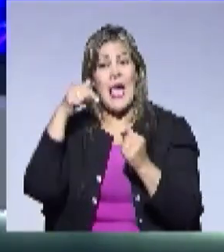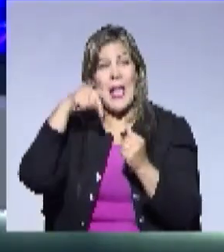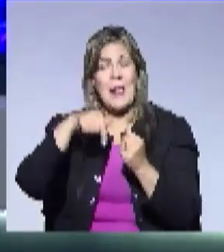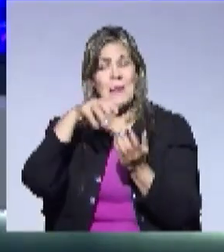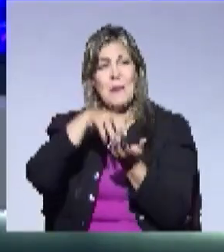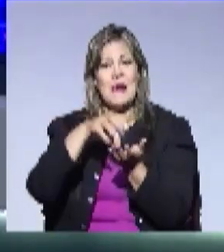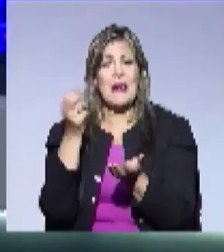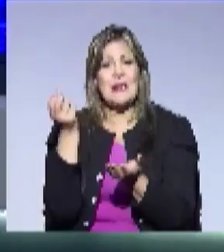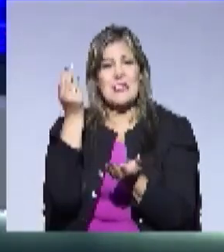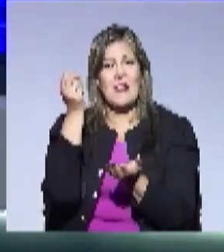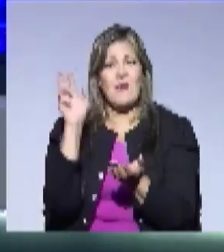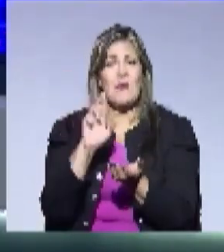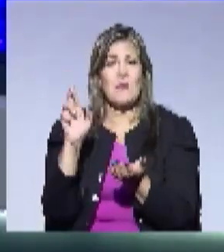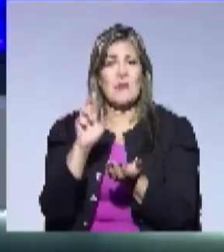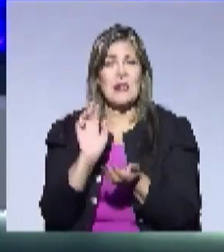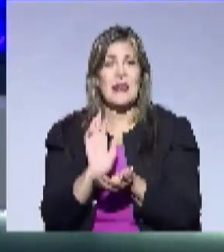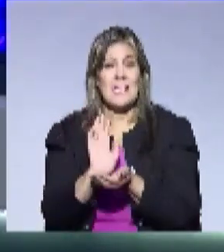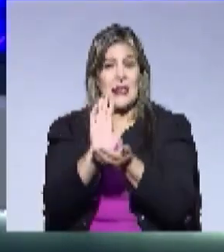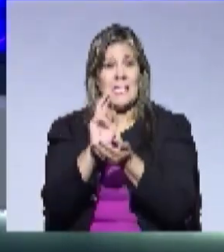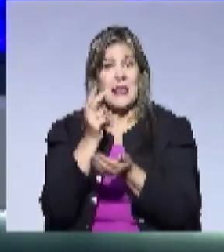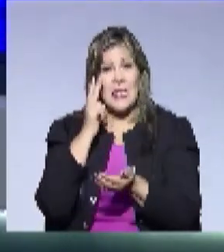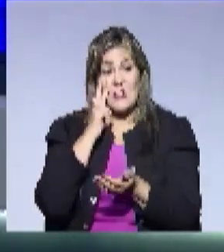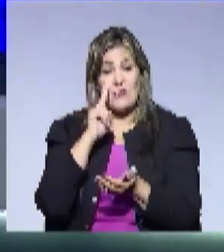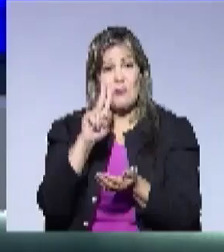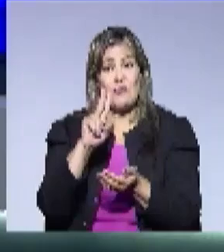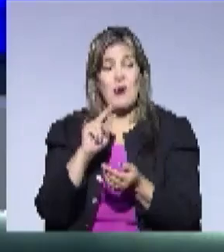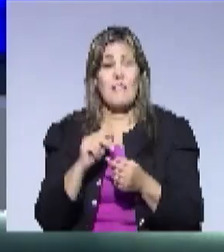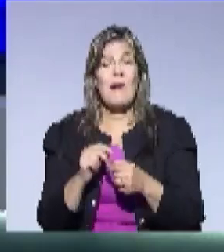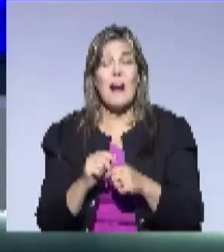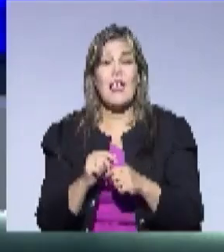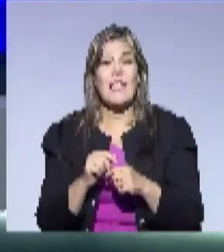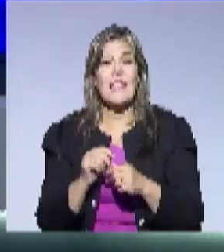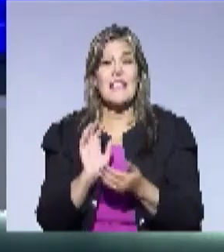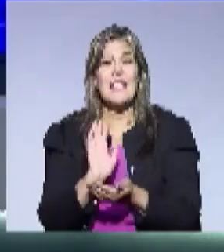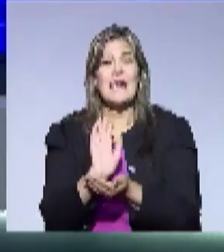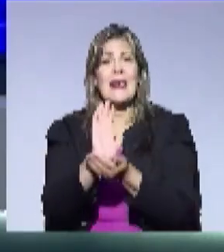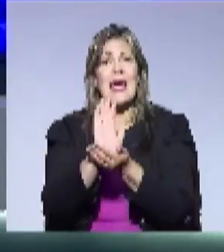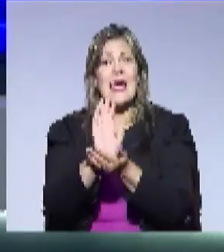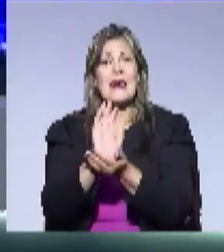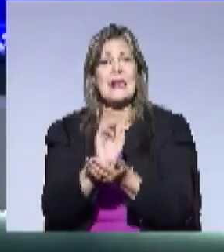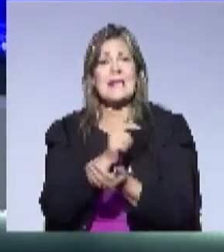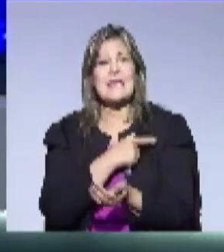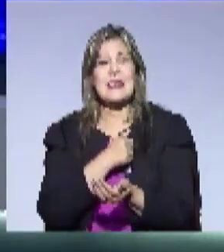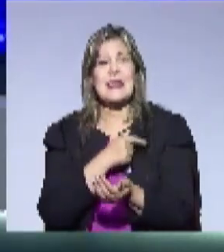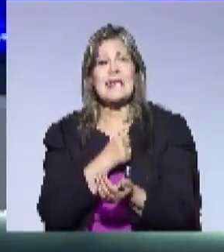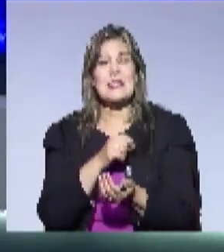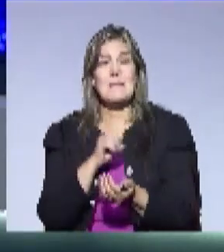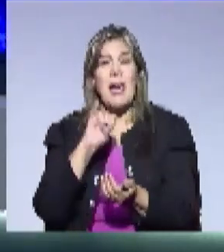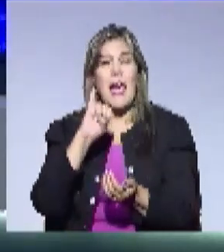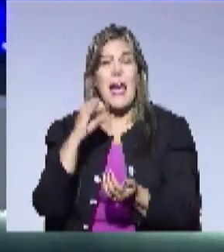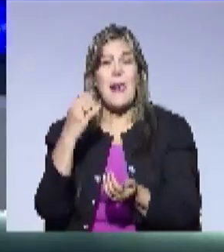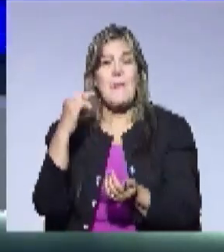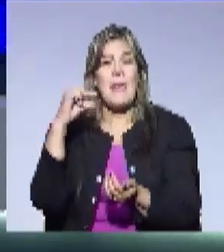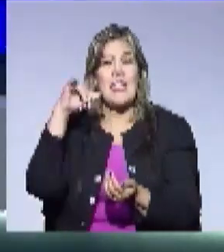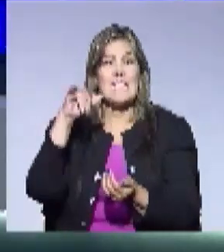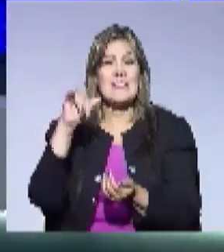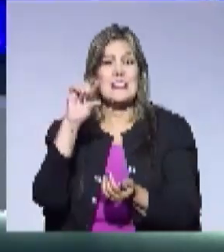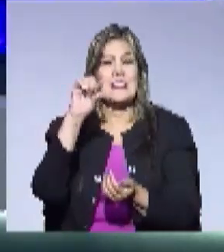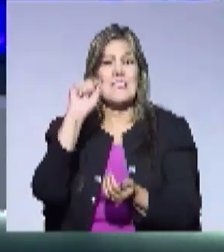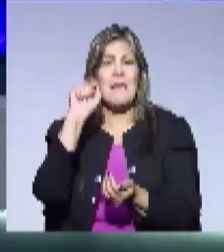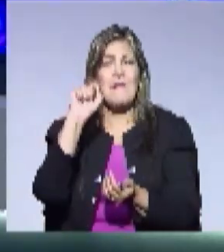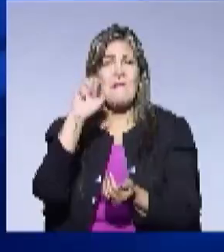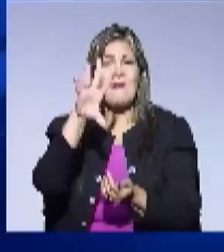احتفاليه جائزه المركز للتفوق في الرياضيات جائزه استاذ مجدي فهيم عددا من طلاب